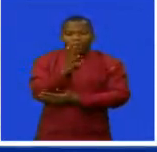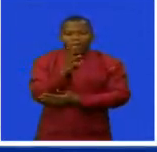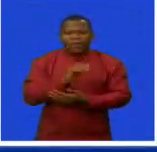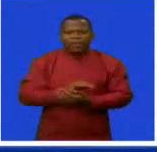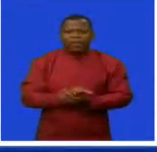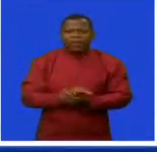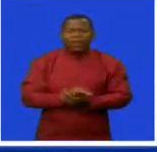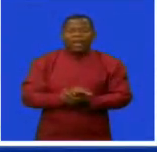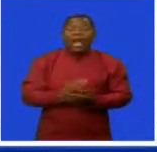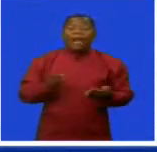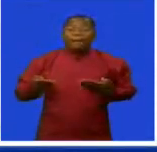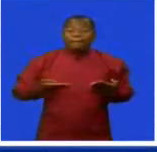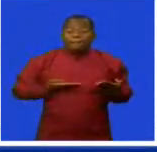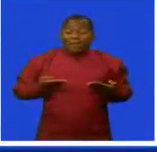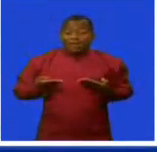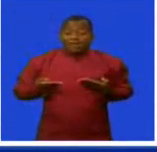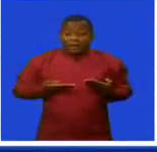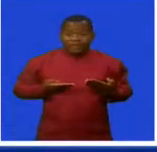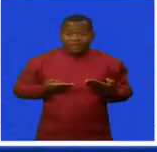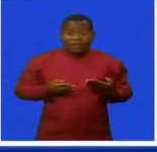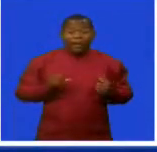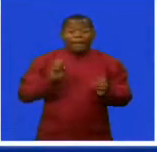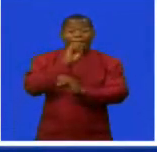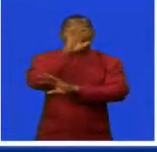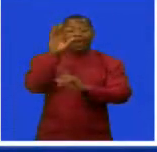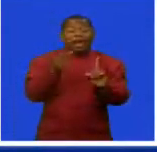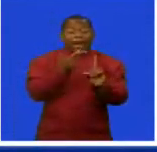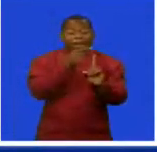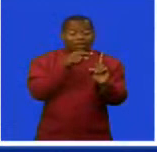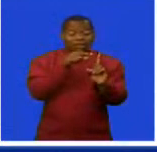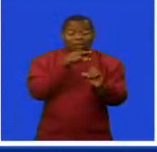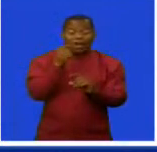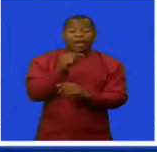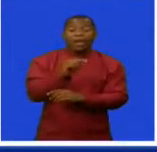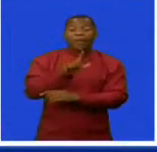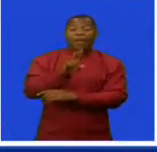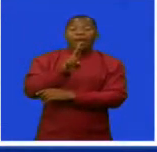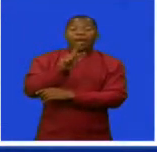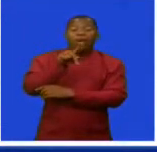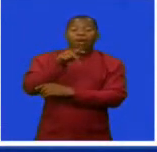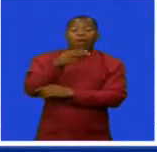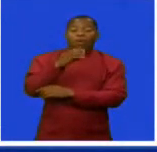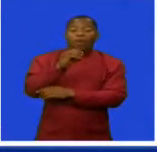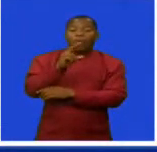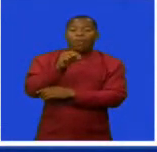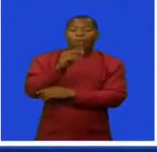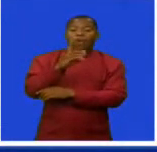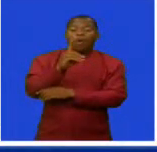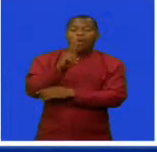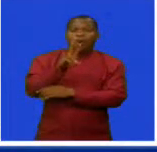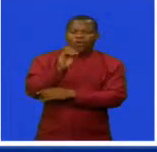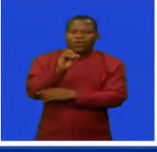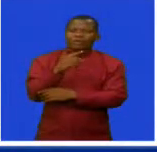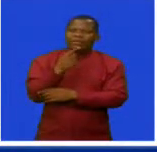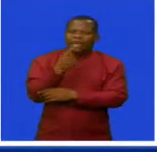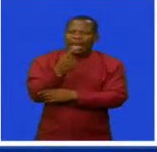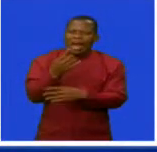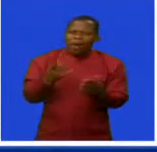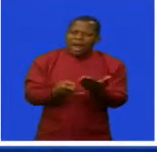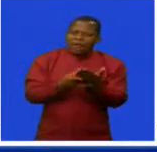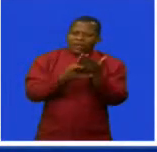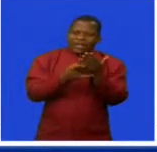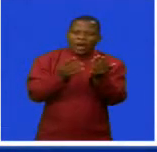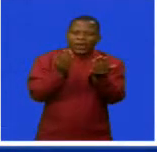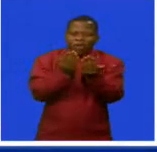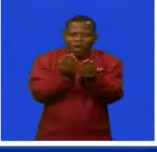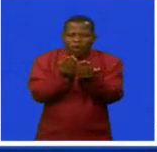Liphondvo uthi tikolwa titawusitakala ngalolu hlelo njengoba litawubita tindleko letincane. Bantwana besikolwa bakhona